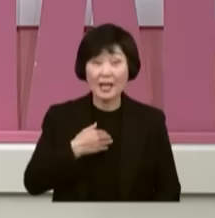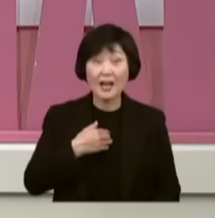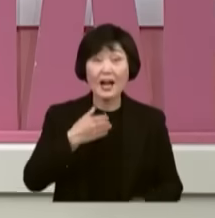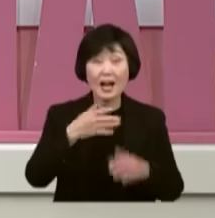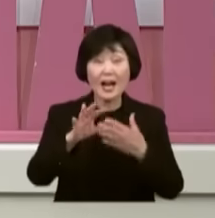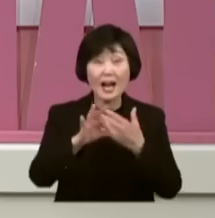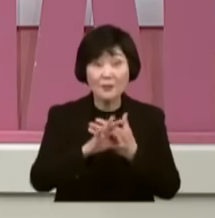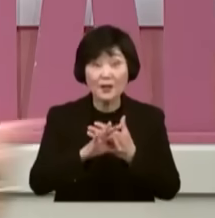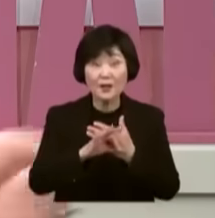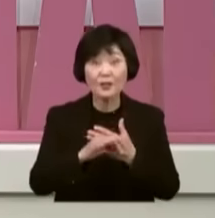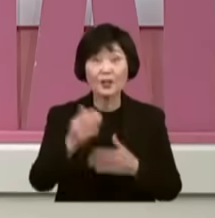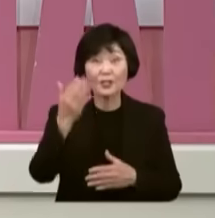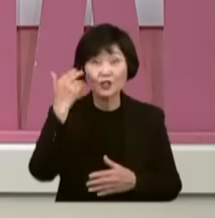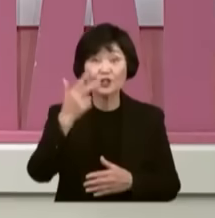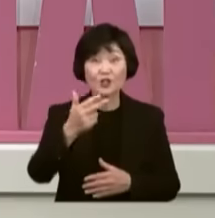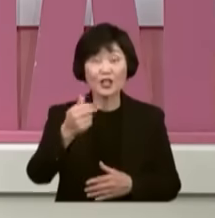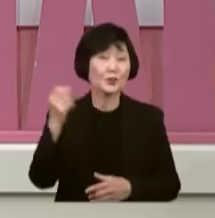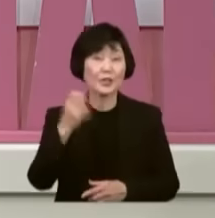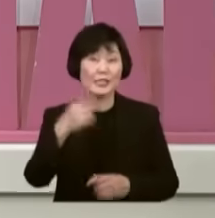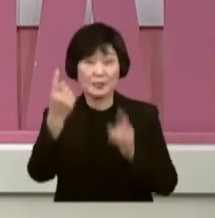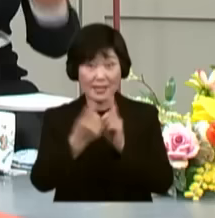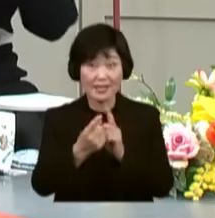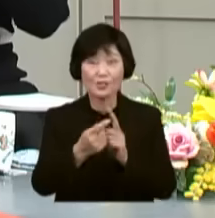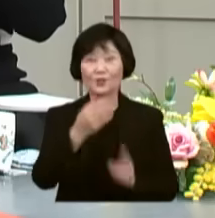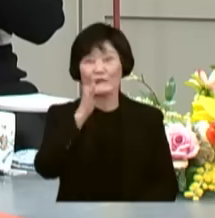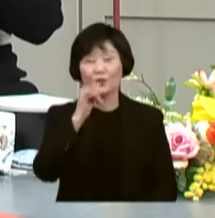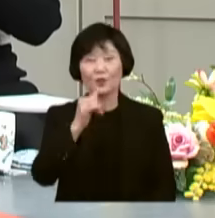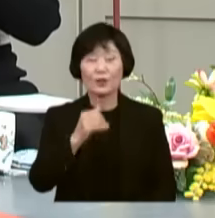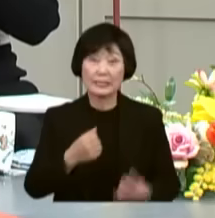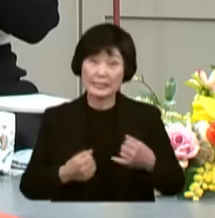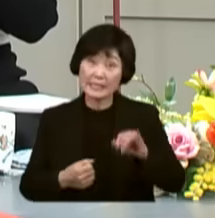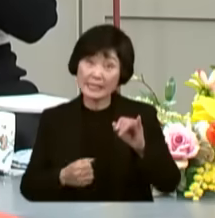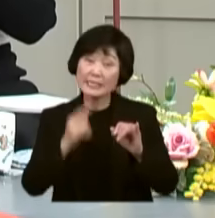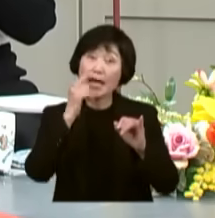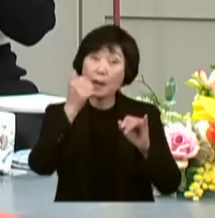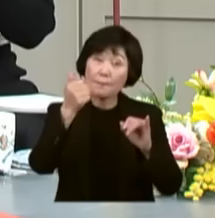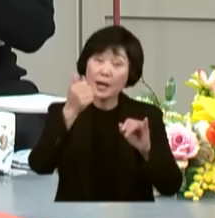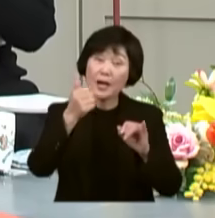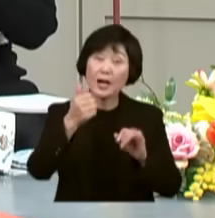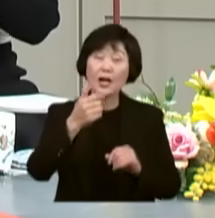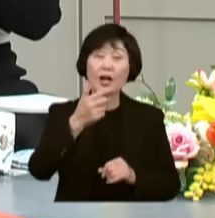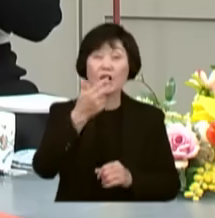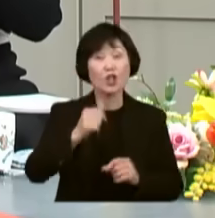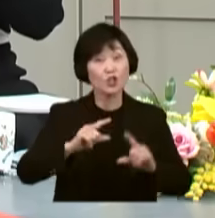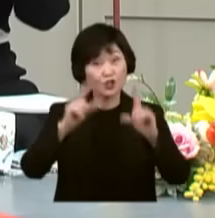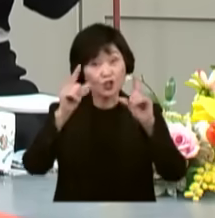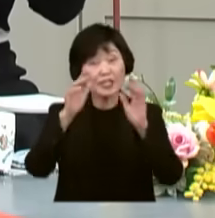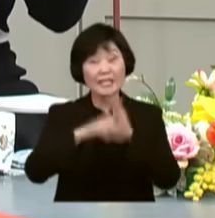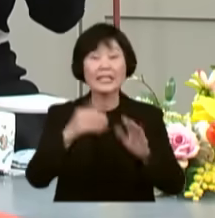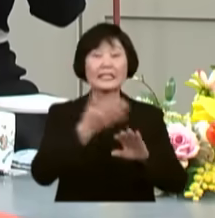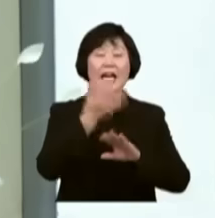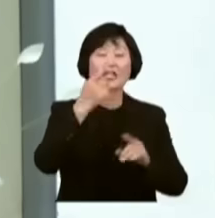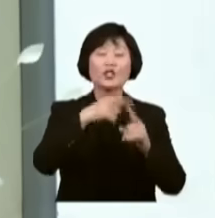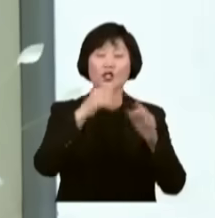내가 가면 전주에 또 오셨고. 수민이 형은 그러면은 아빠가 그 주일에는 그 다른